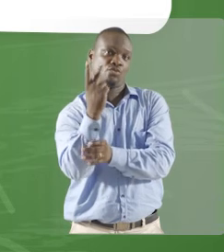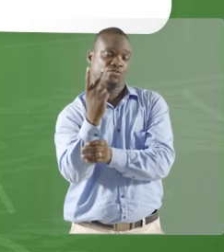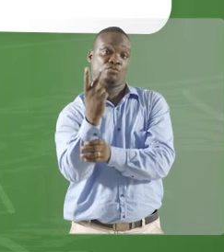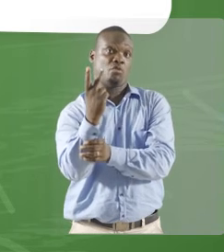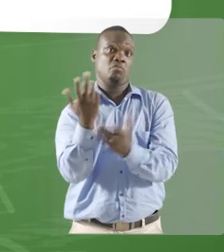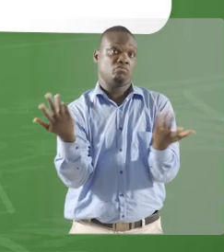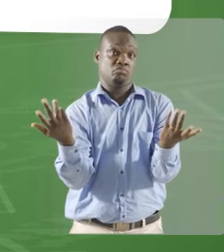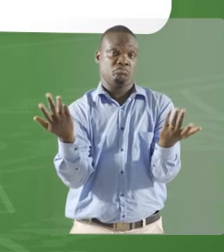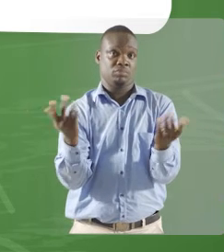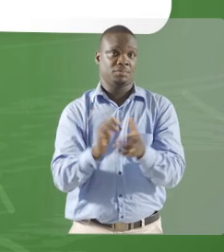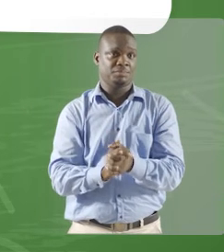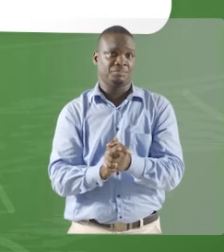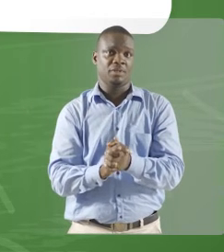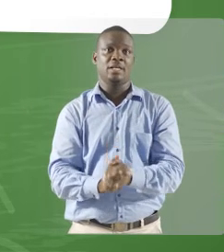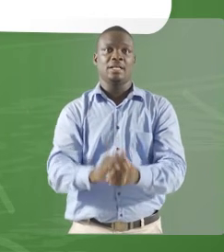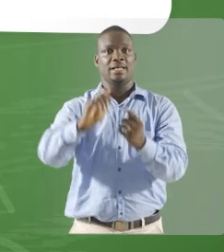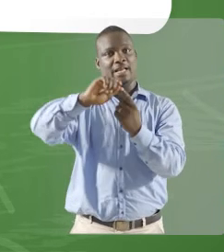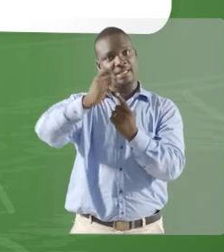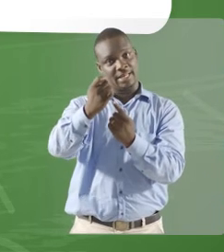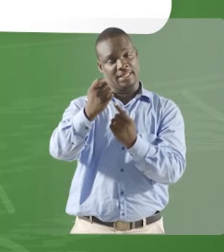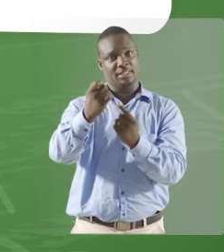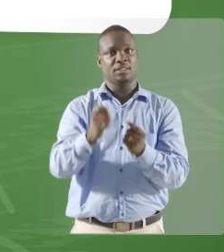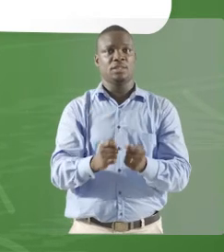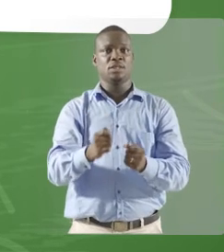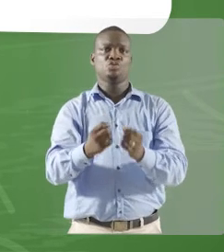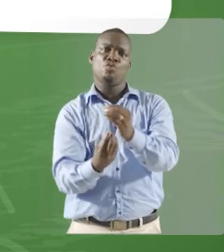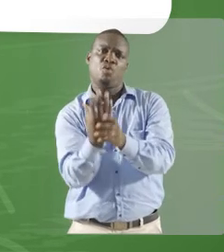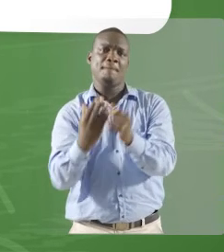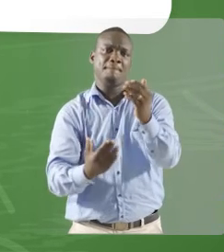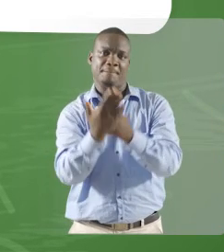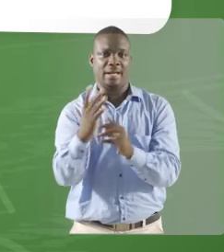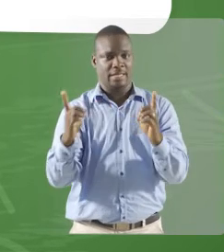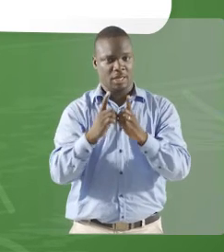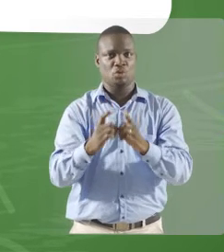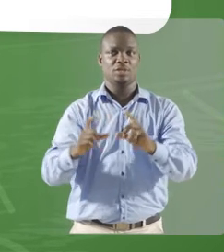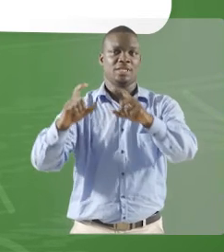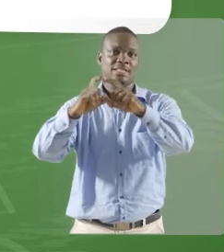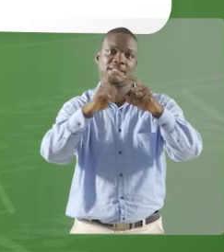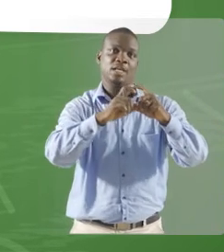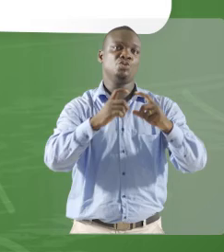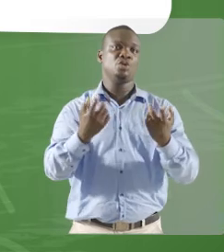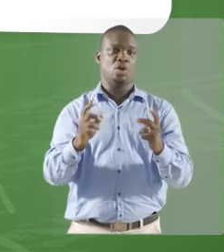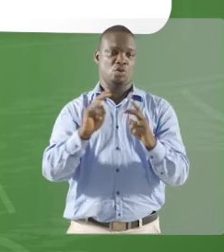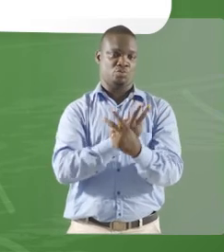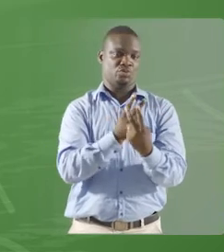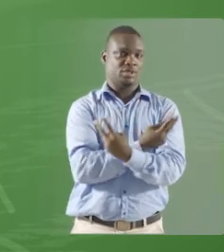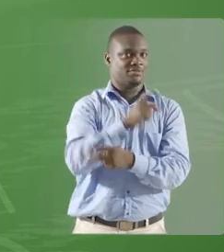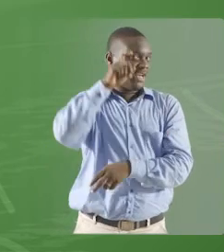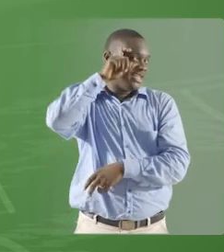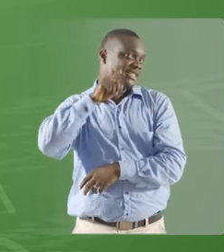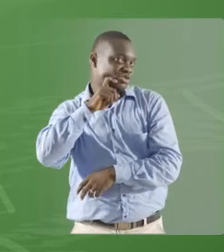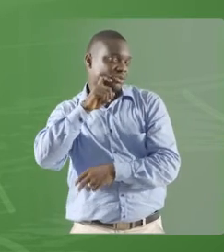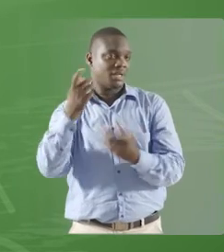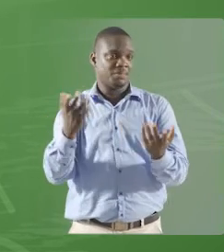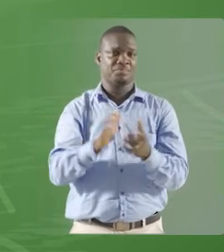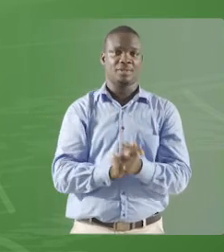graine se forme par la rencontre des cellules reproductrices, des cellules sexuelles.